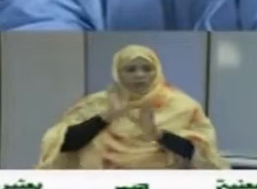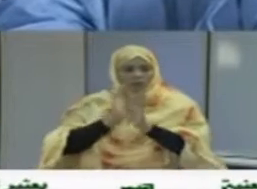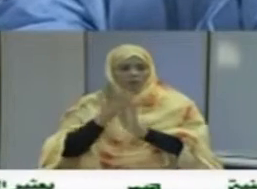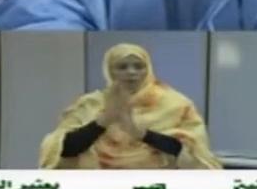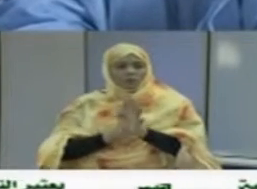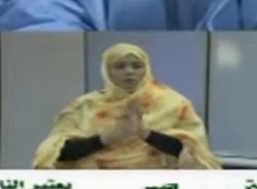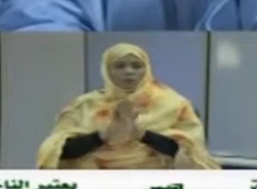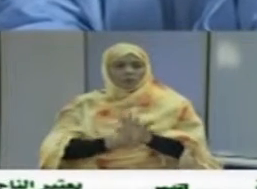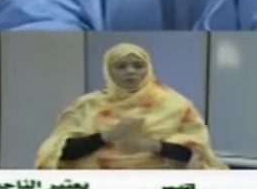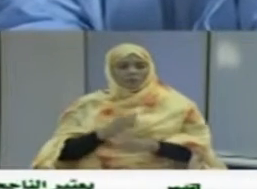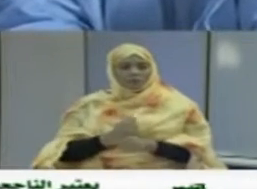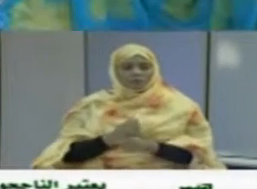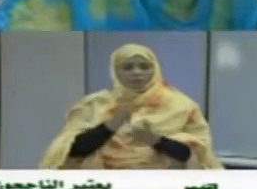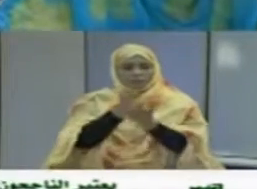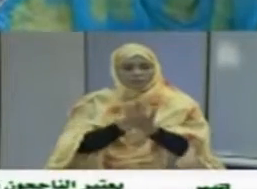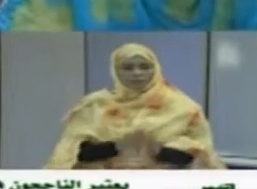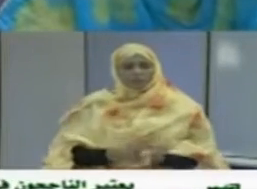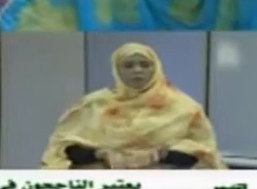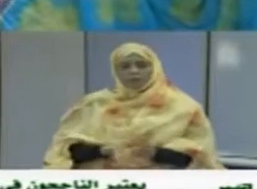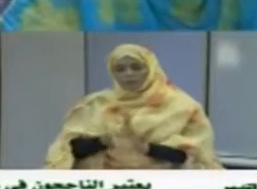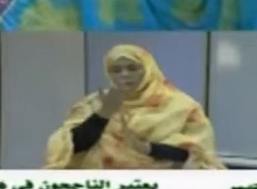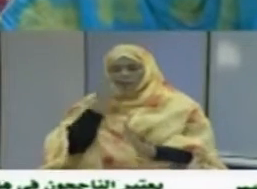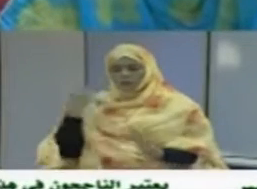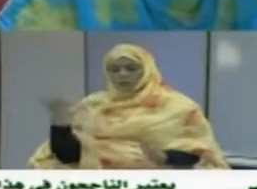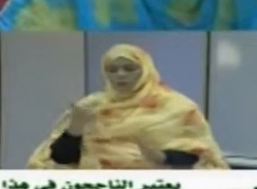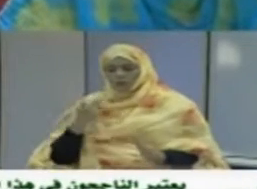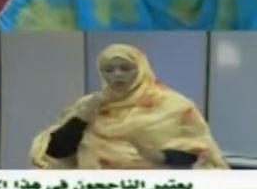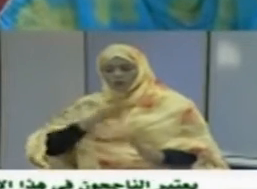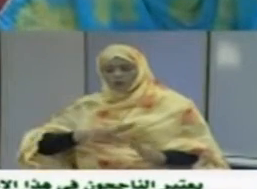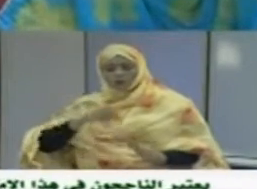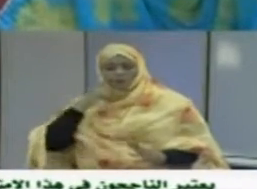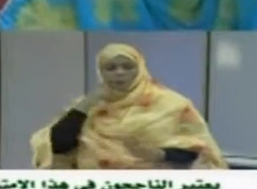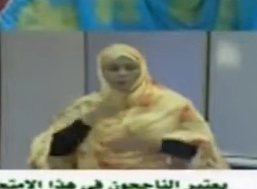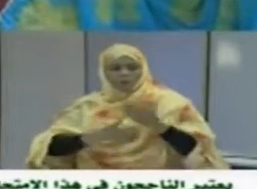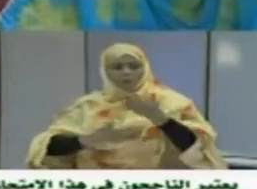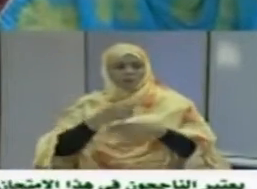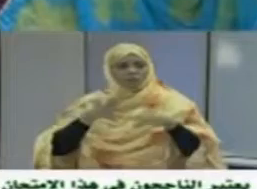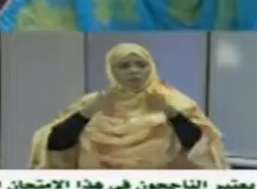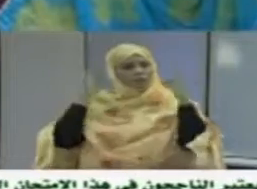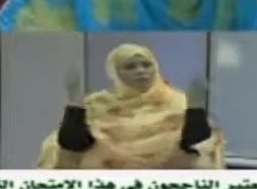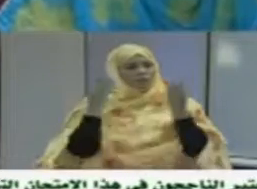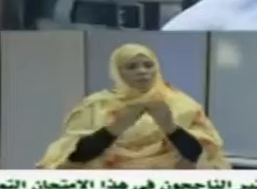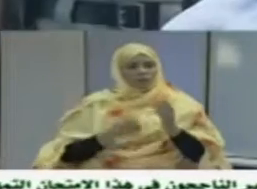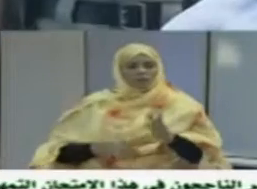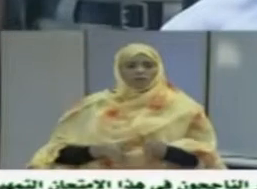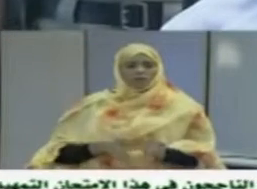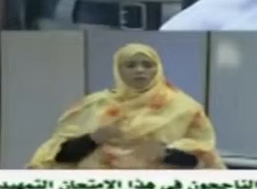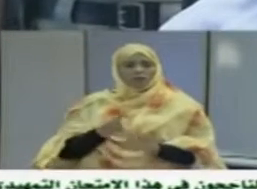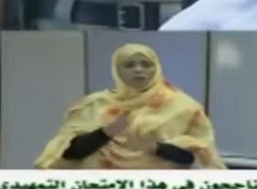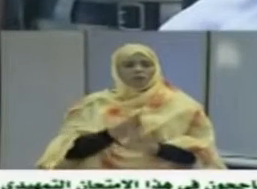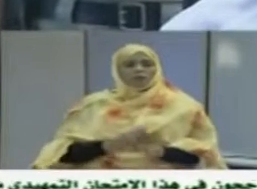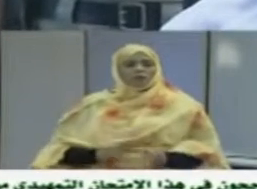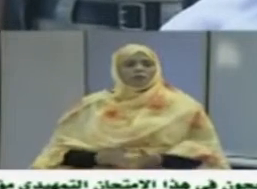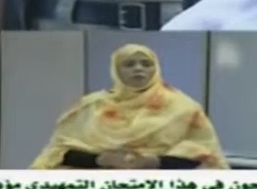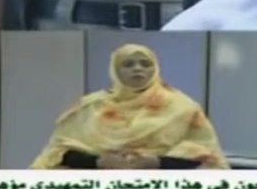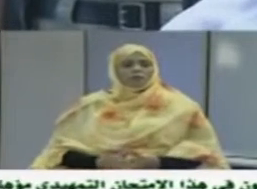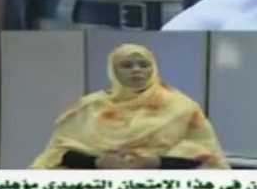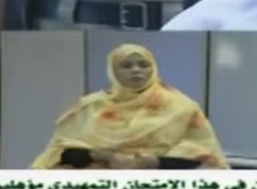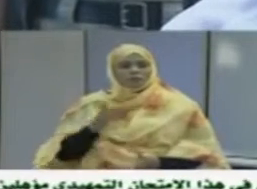في البلاد ورافعة لا يمكن الاستغناء عنها لبناء مجتمع منسجم. لقد صادقت